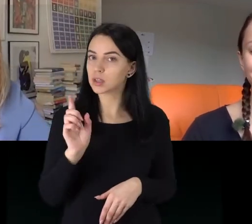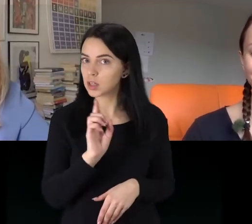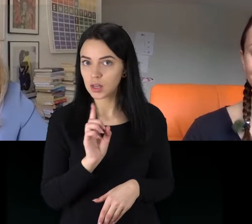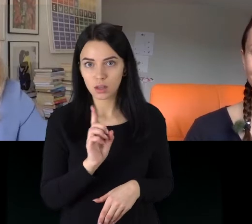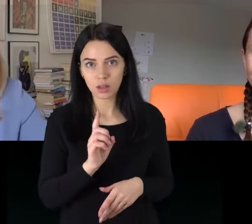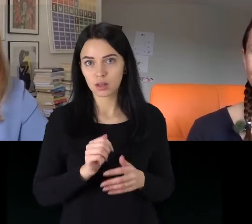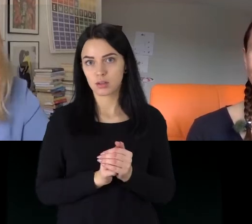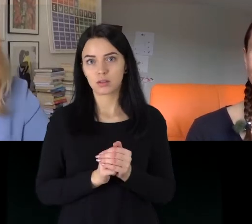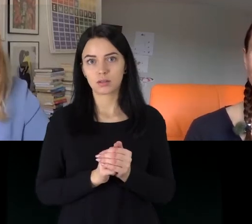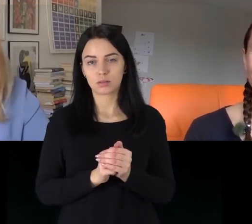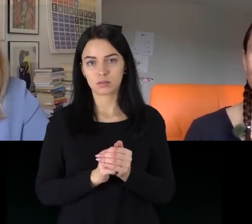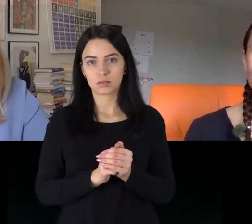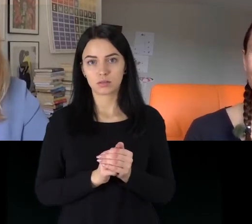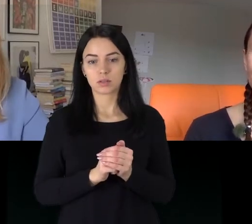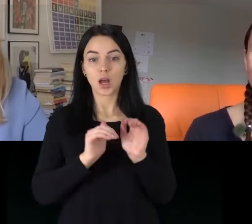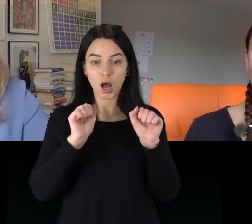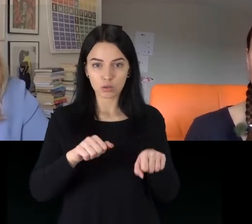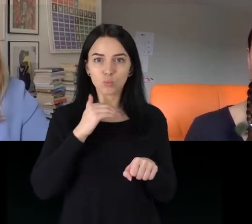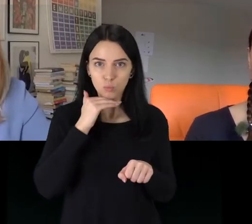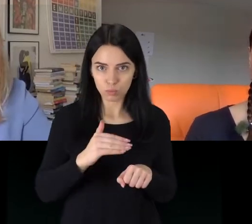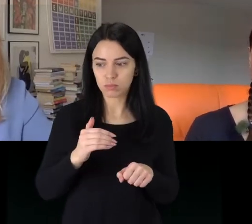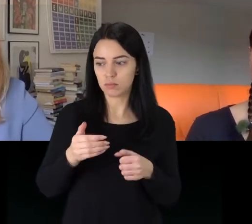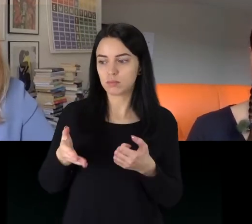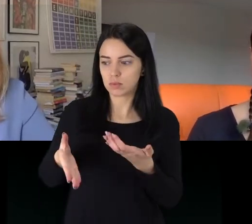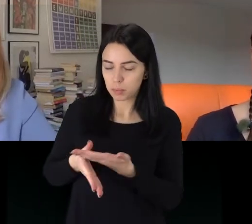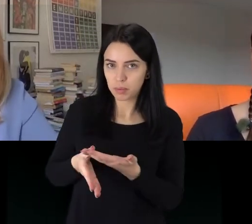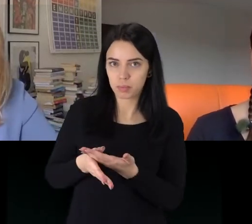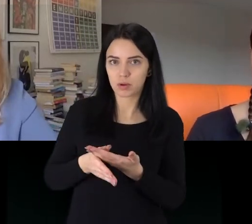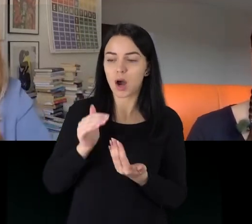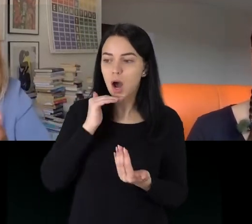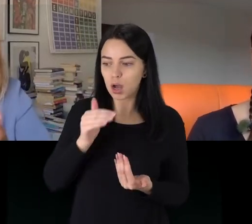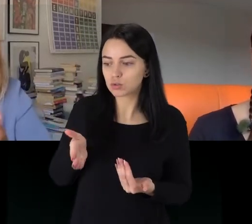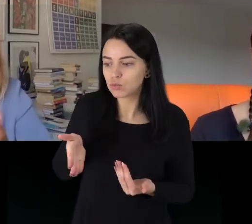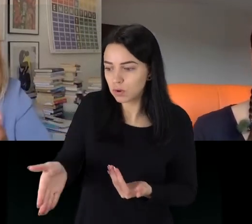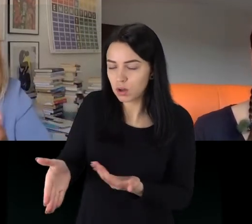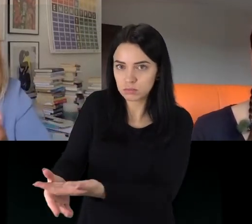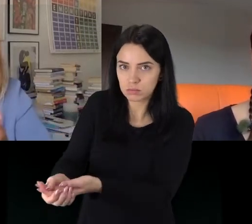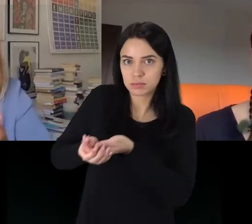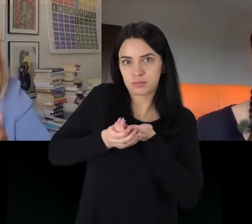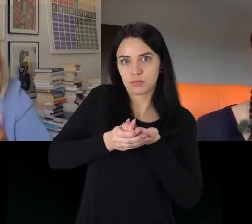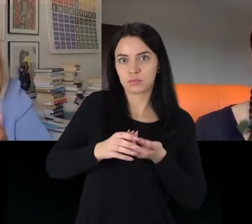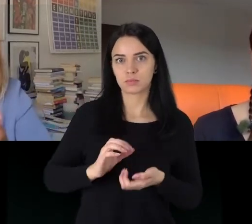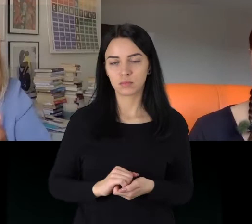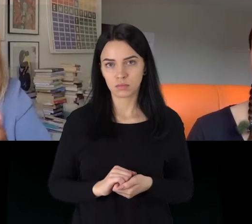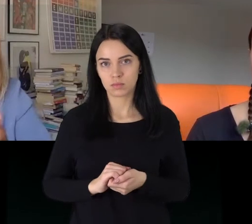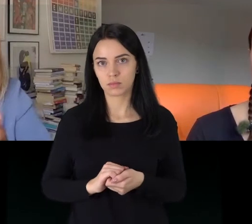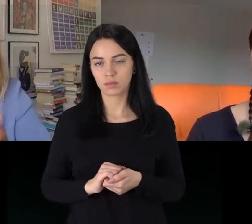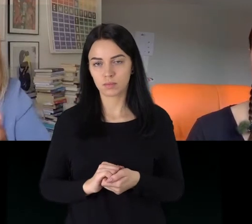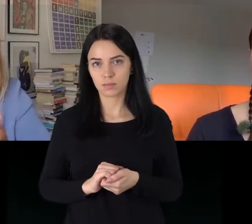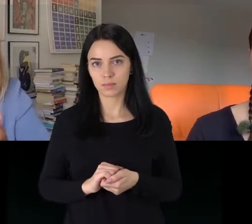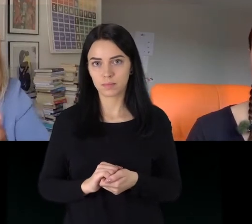Tai tada ne. Bet tada mes galim padėti. Mes tada sakom, žinoma, imk mano ranką, va.